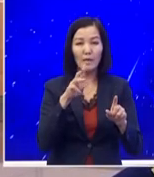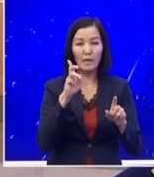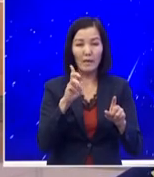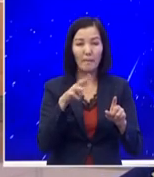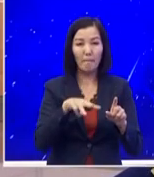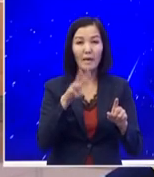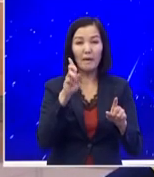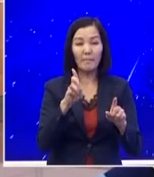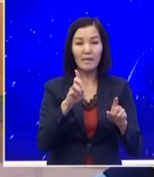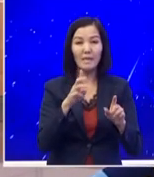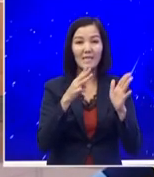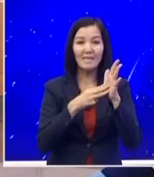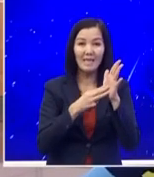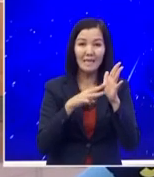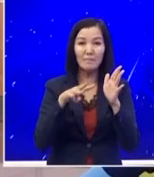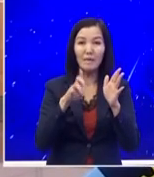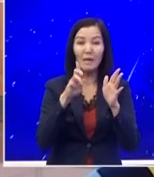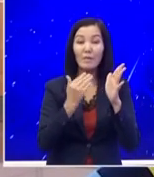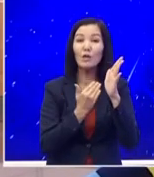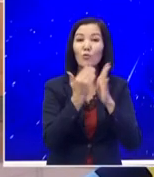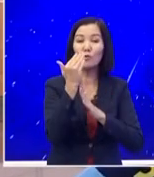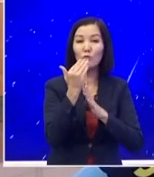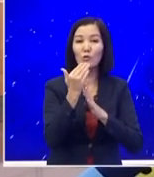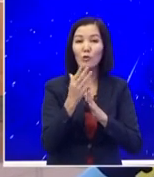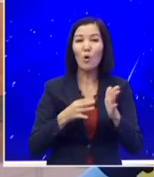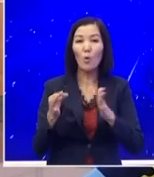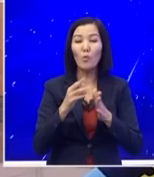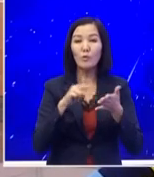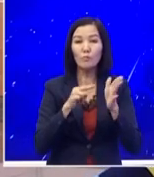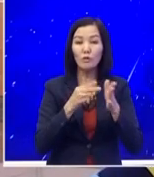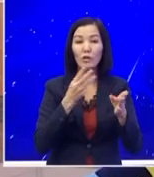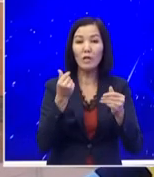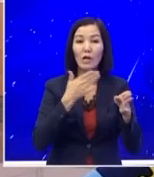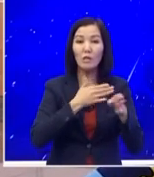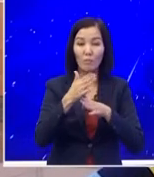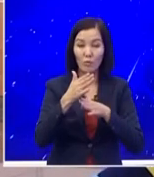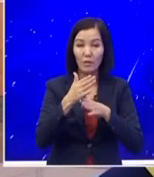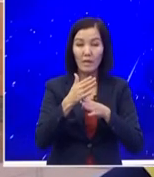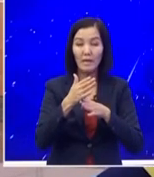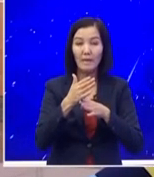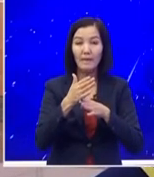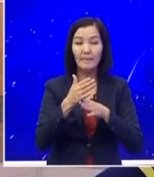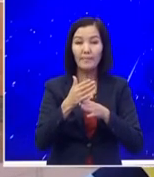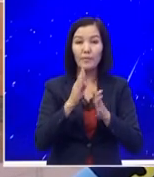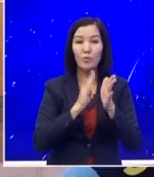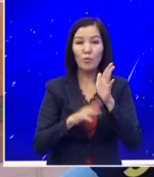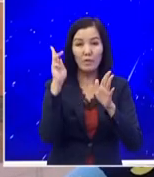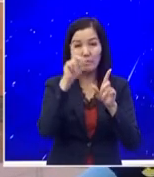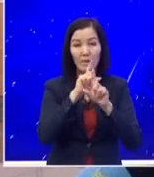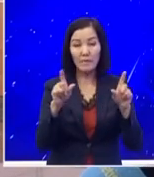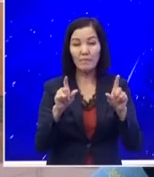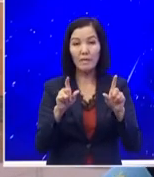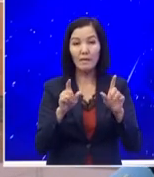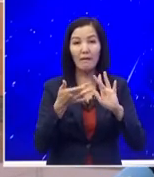дейін көтеру үшін облыстық бюджеттен қазір қаржы бөлінді. Яғни біздің осы 90 мектептің